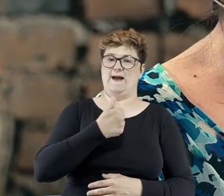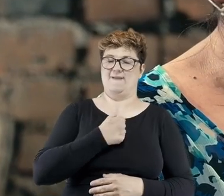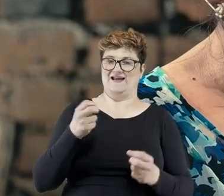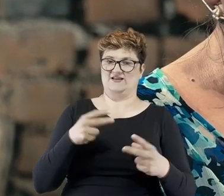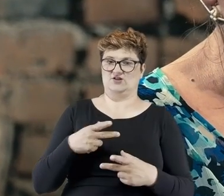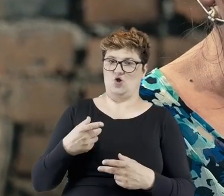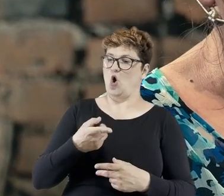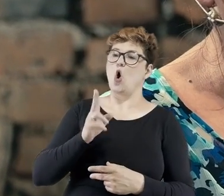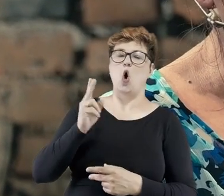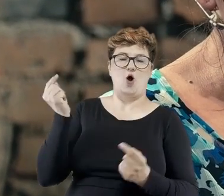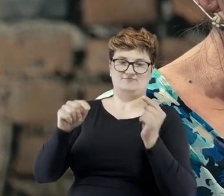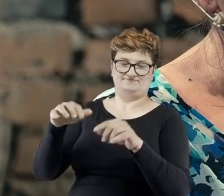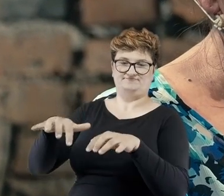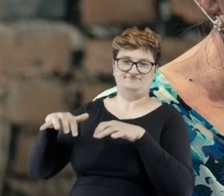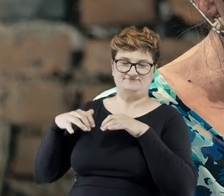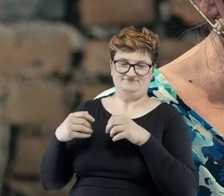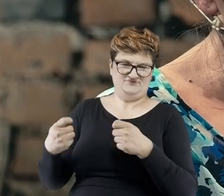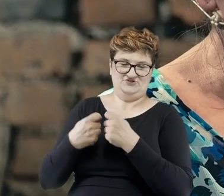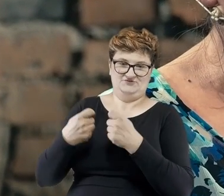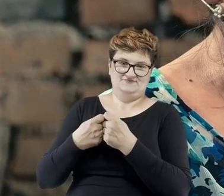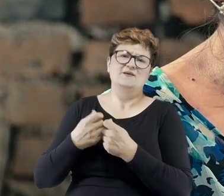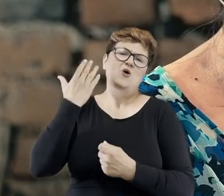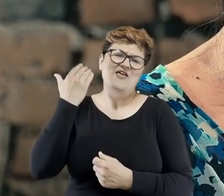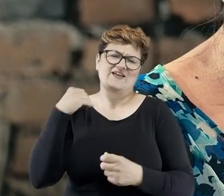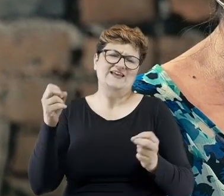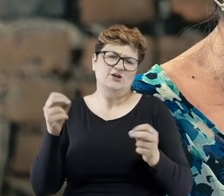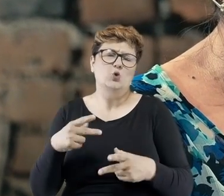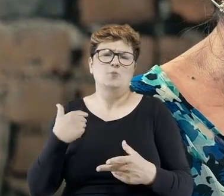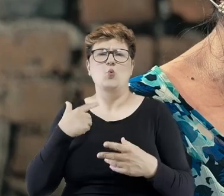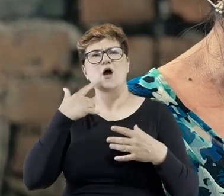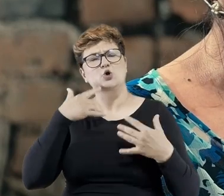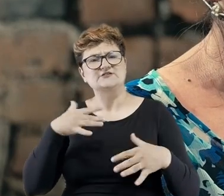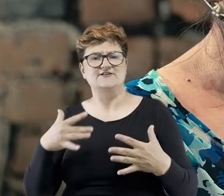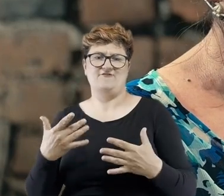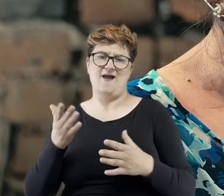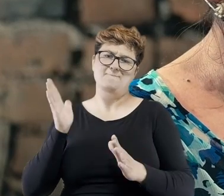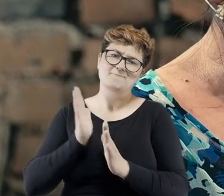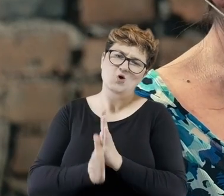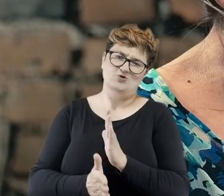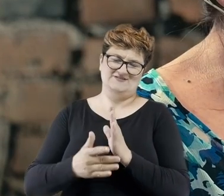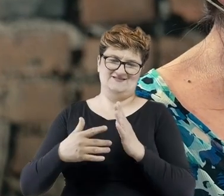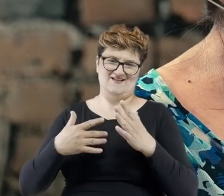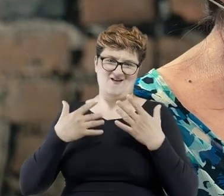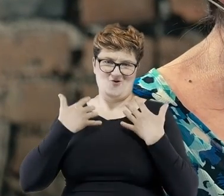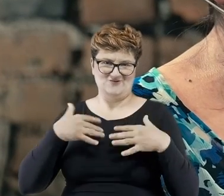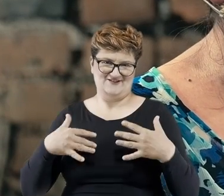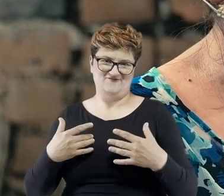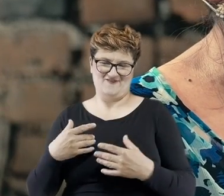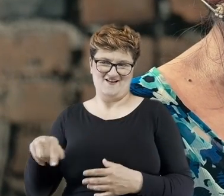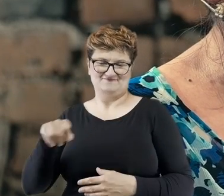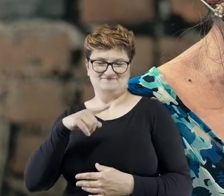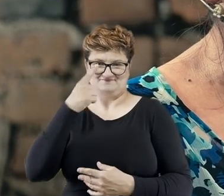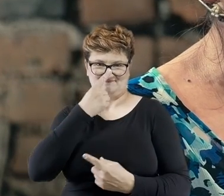No, przeszkadzali jej niestety inni widzowie, którzy faktycznie kino było wtedy rozrywką taką uważaną za taką prostą, prawda?